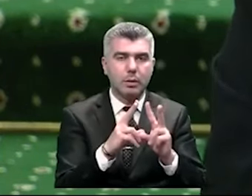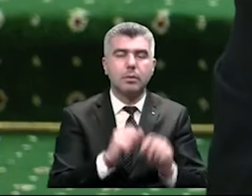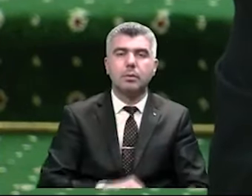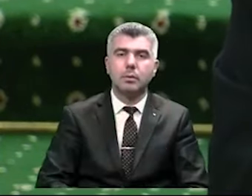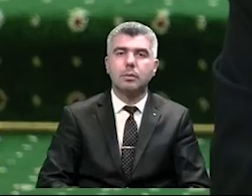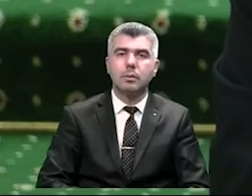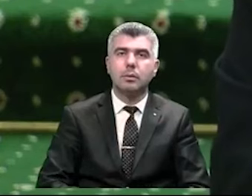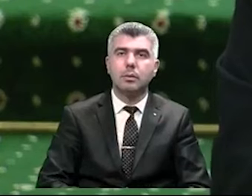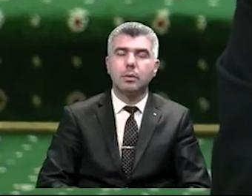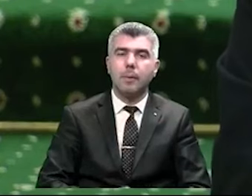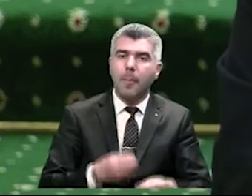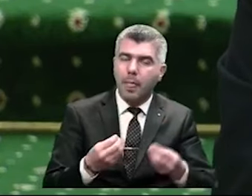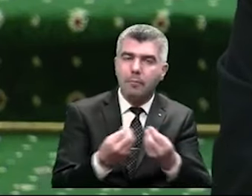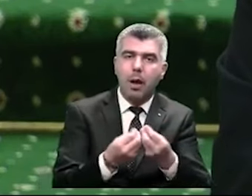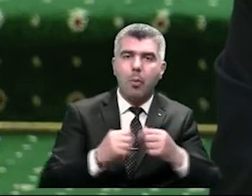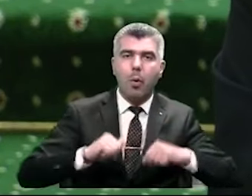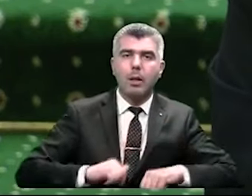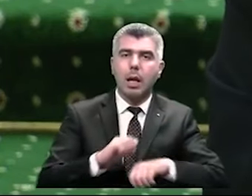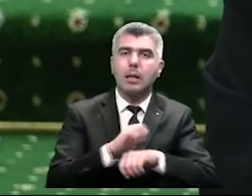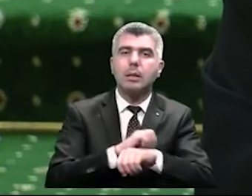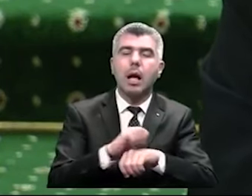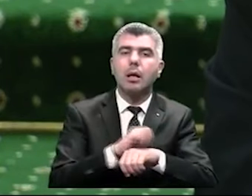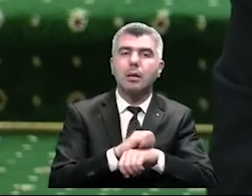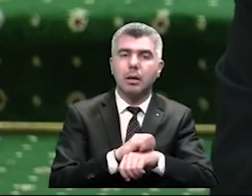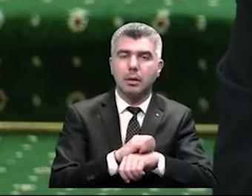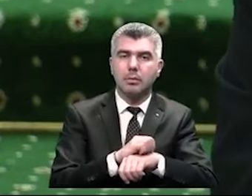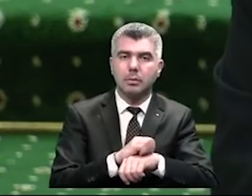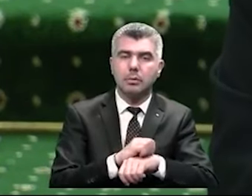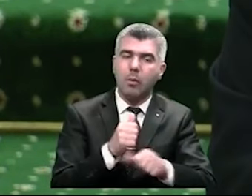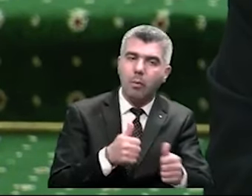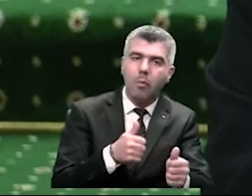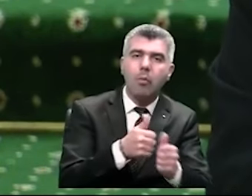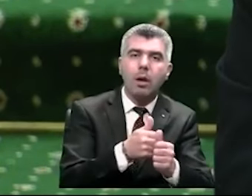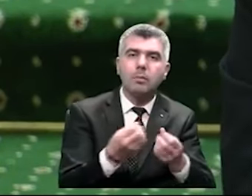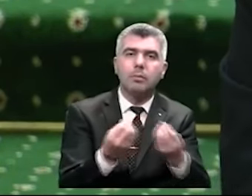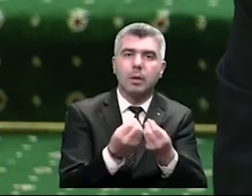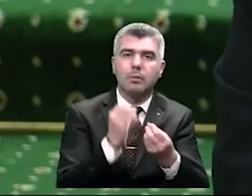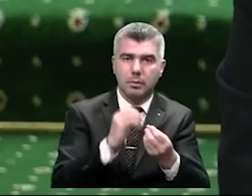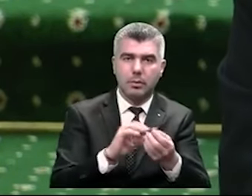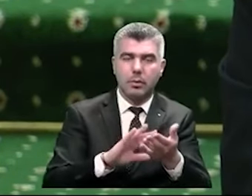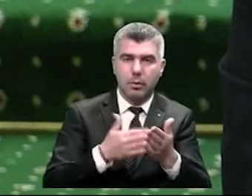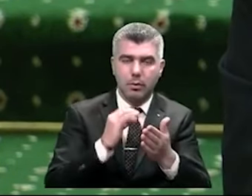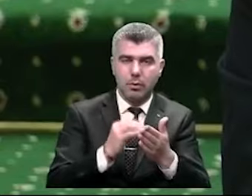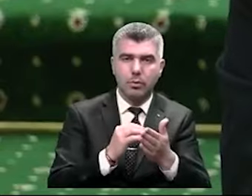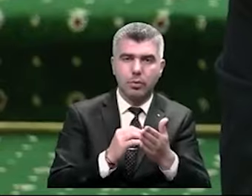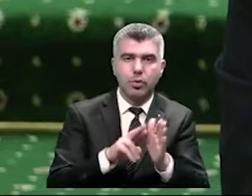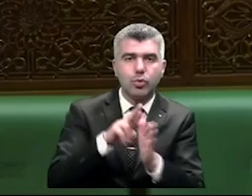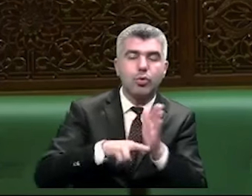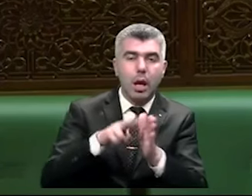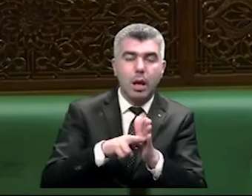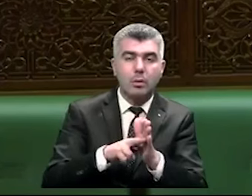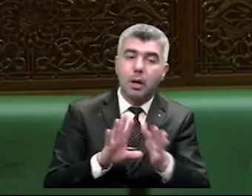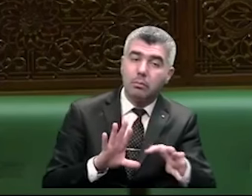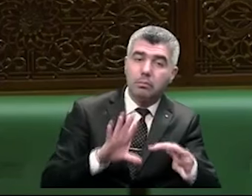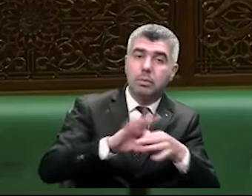تنعمل مع وزاره الداخليه باش نقدروا نواكب هذه الجهات ويكون تعاقد ما بين